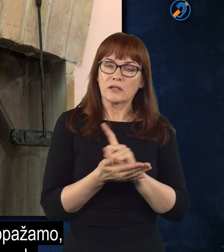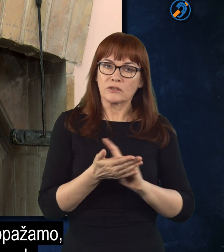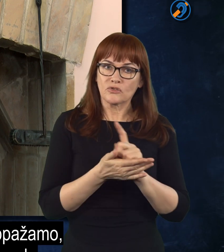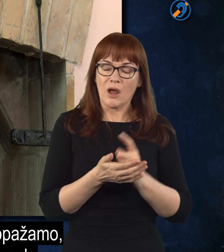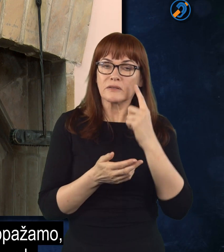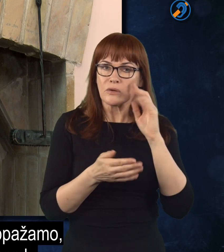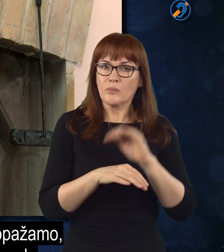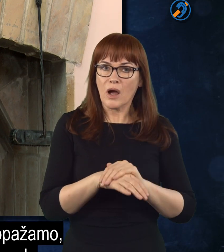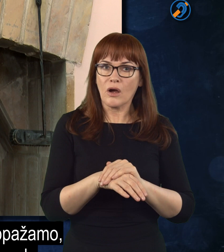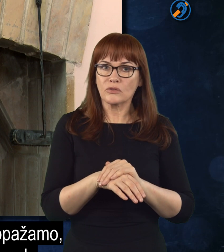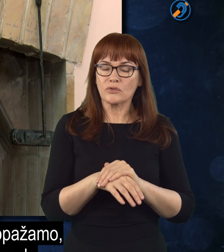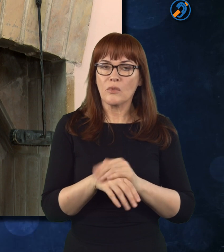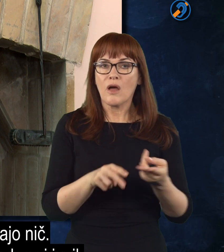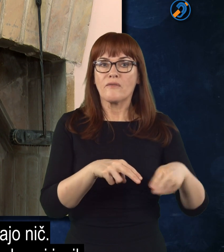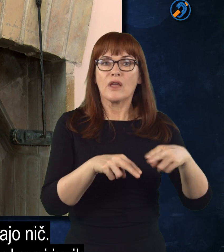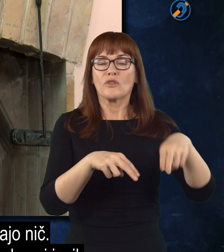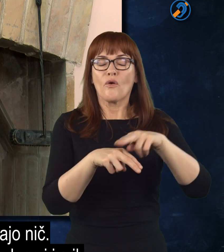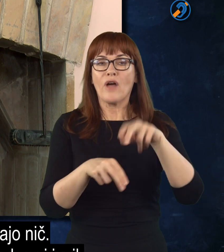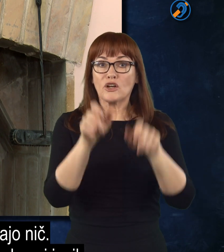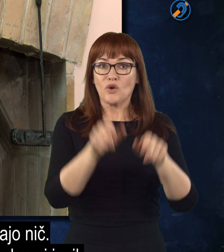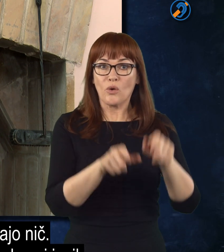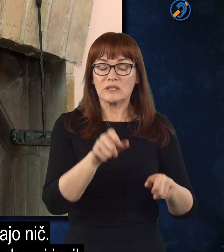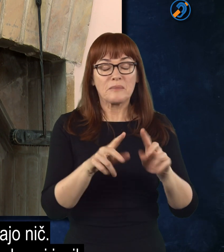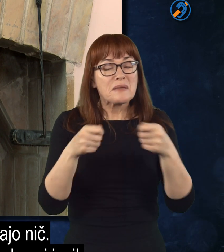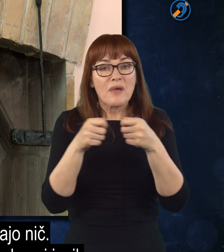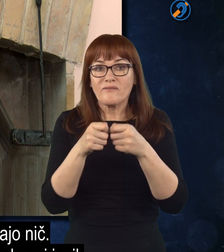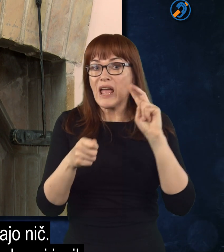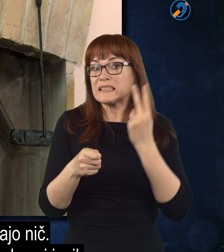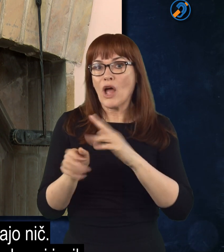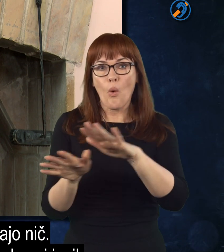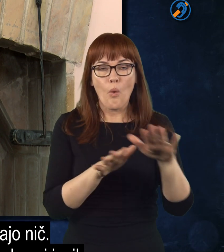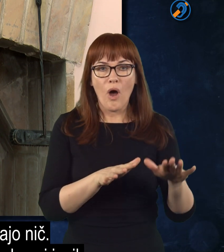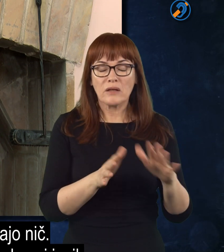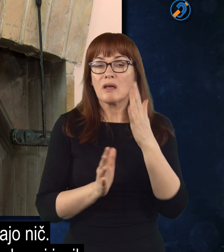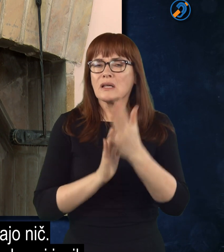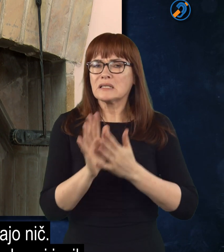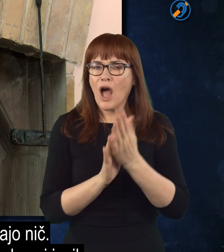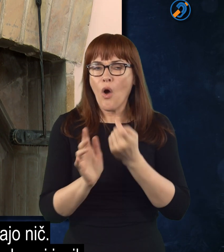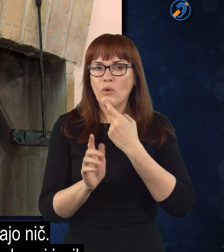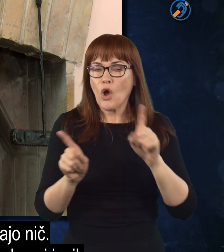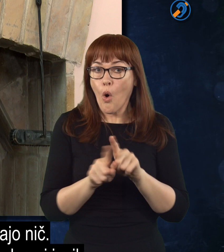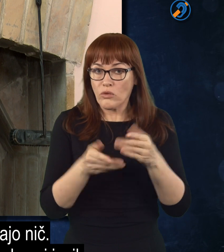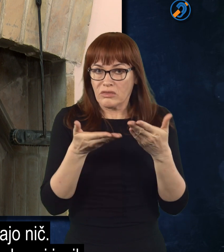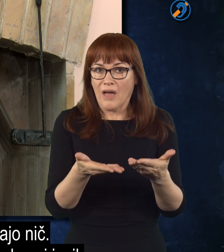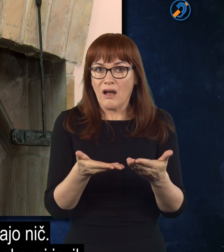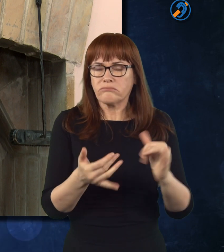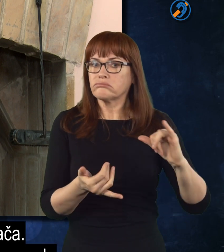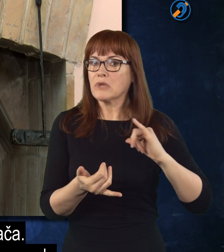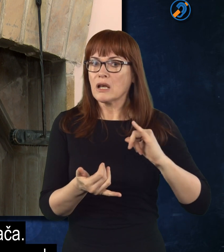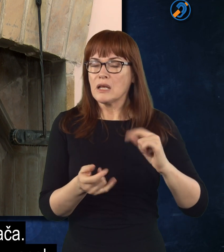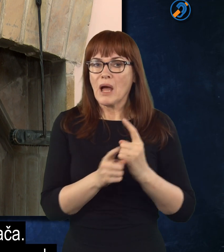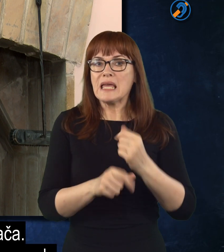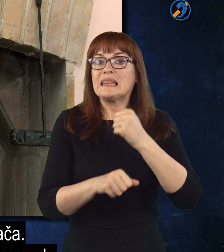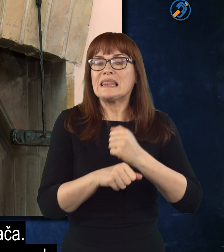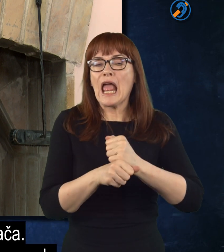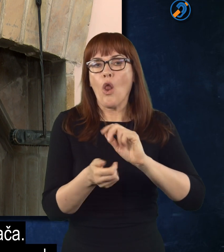več oseb, ki z gluhoto nimajo popolnoma nič in jih res znakovni jezik kot tak